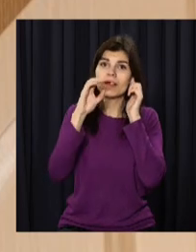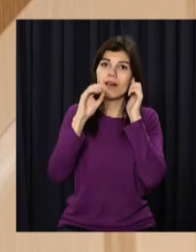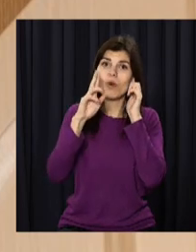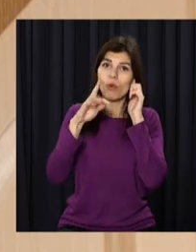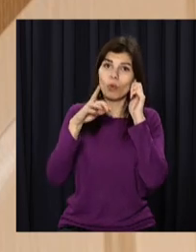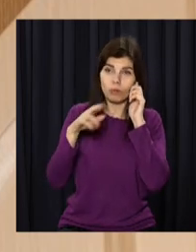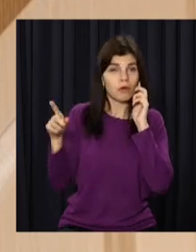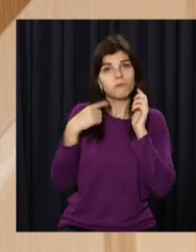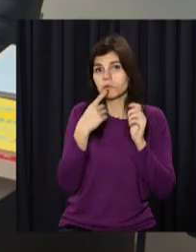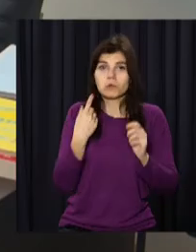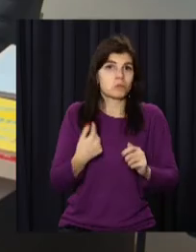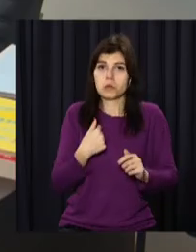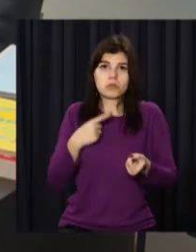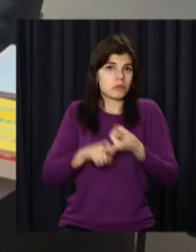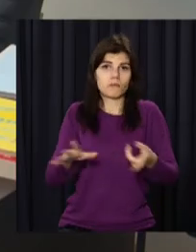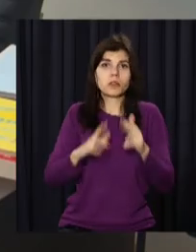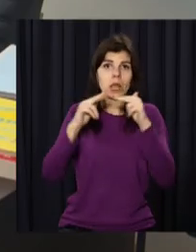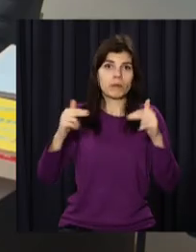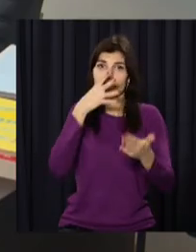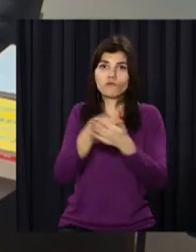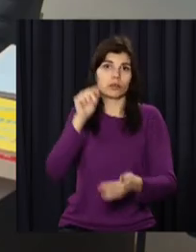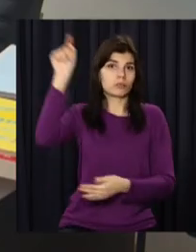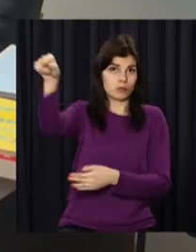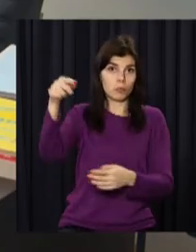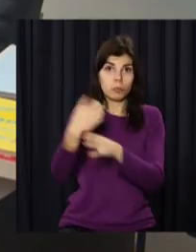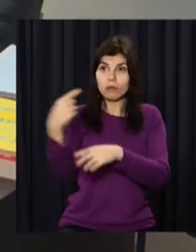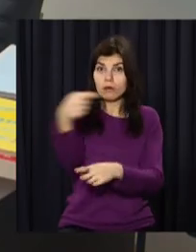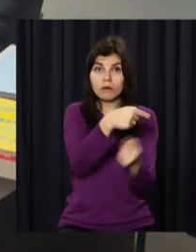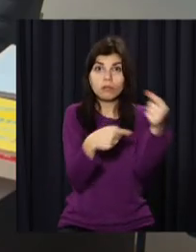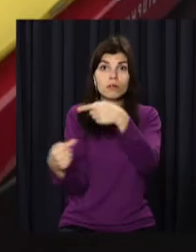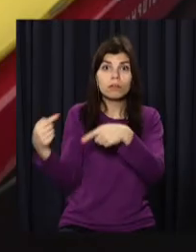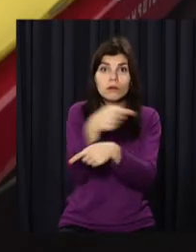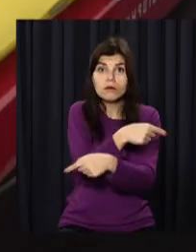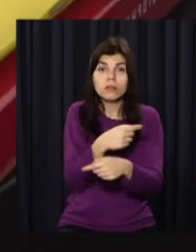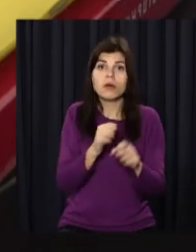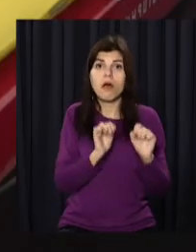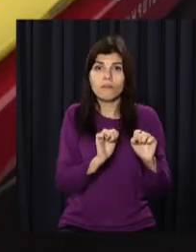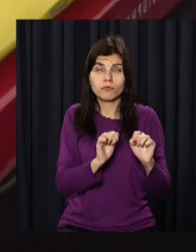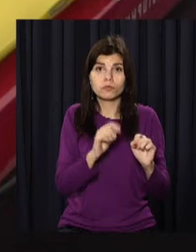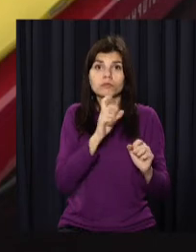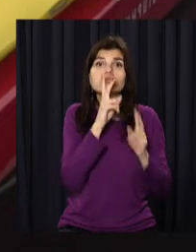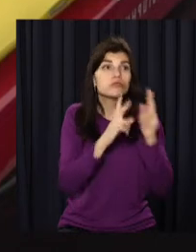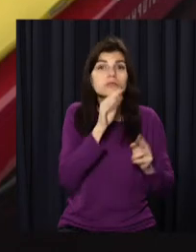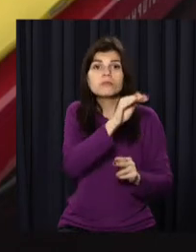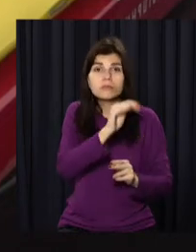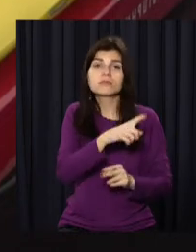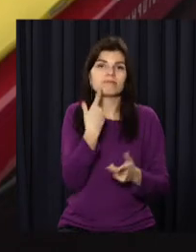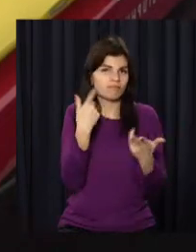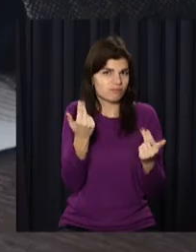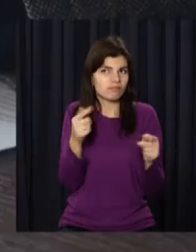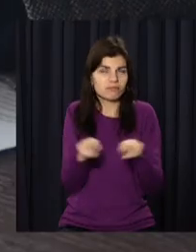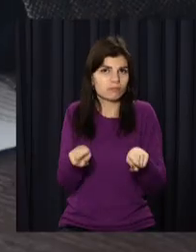За мережу відповідають у Дніпрогазі. Всі претензії до них. І такі ситуації не поодинокі, кажуть адвокати. Усьому виною недосконале